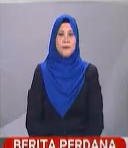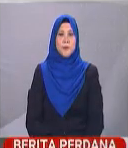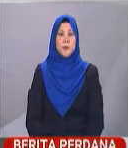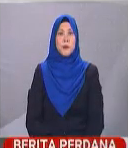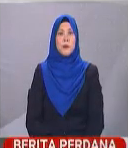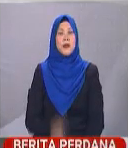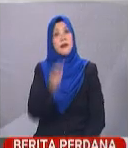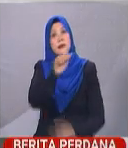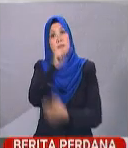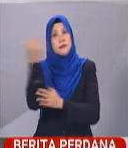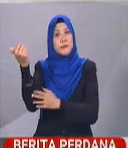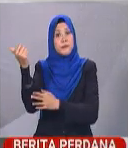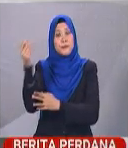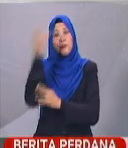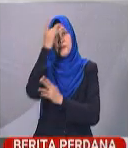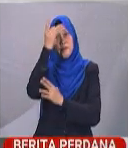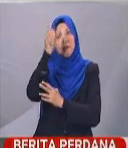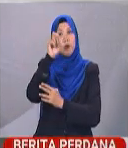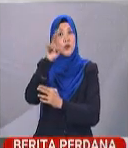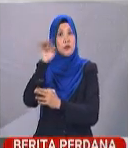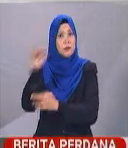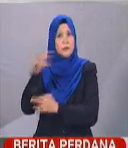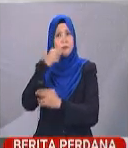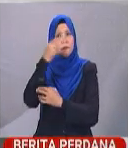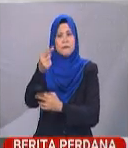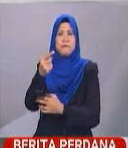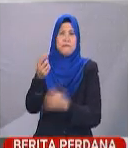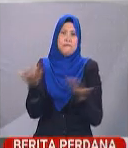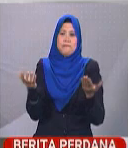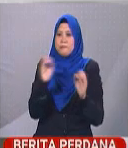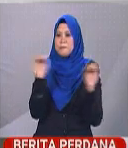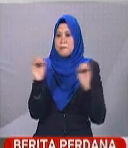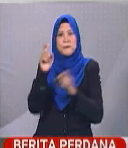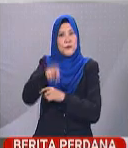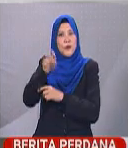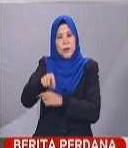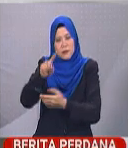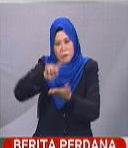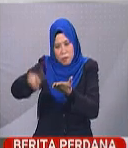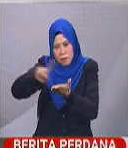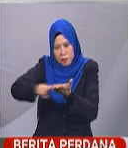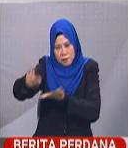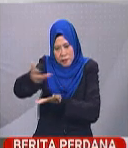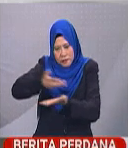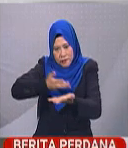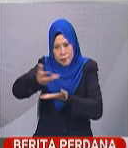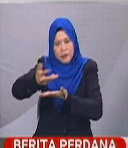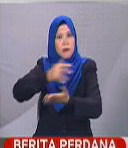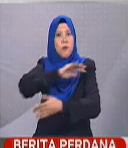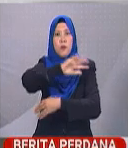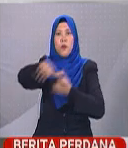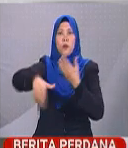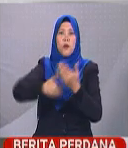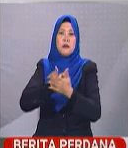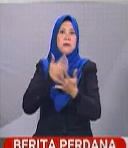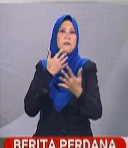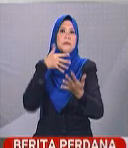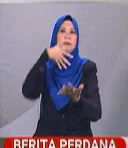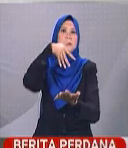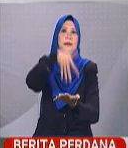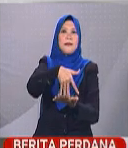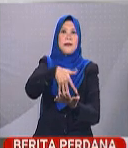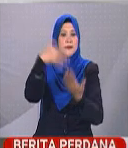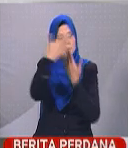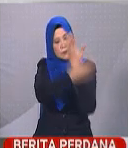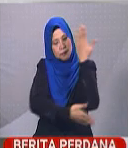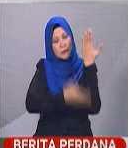Mengulas perkara lain, Datuk Seri Ismail Sabri berkata tiada keperluan untuk melaksanakan saringan COVID-19 di semua penjara di seluruh